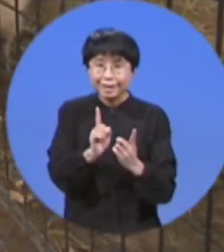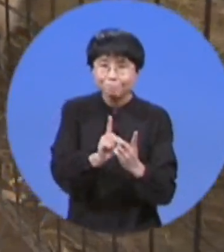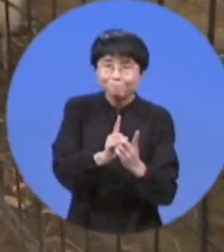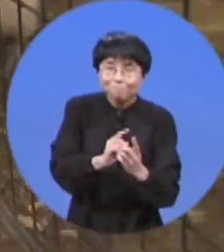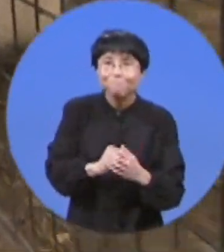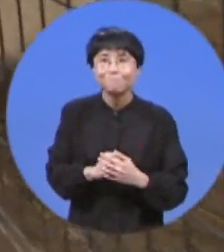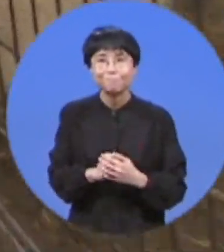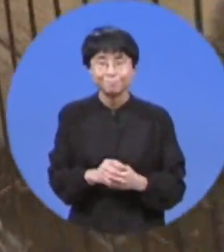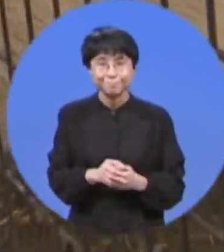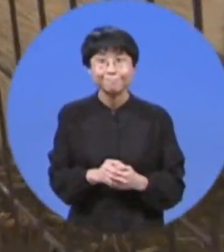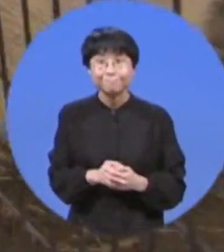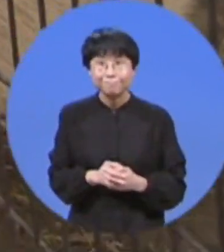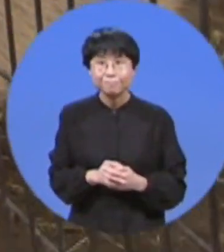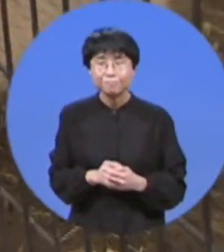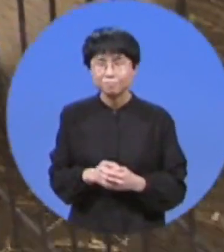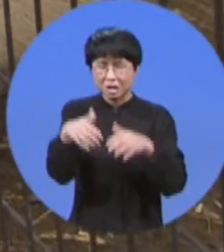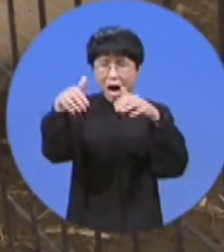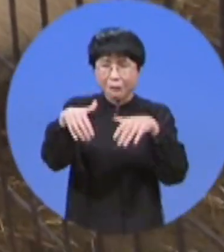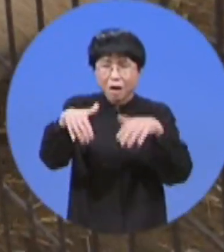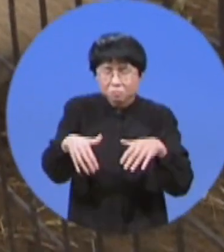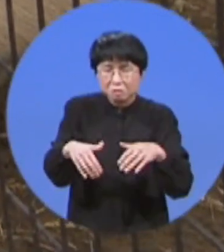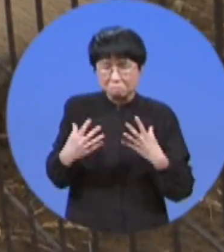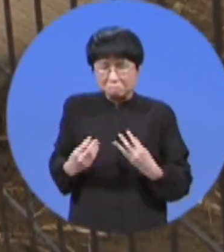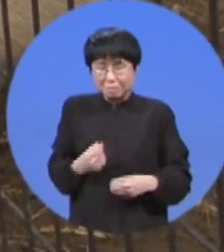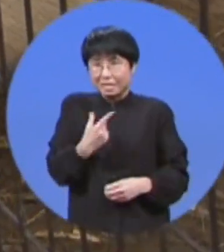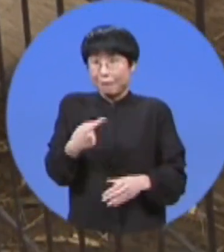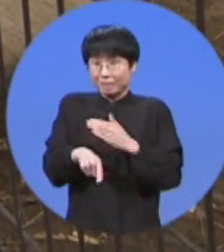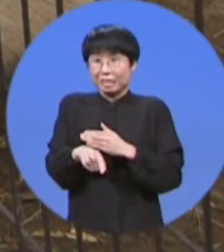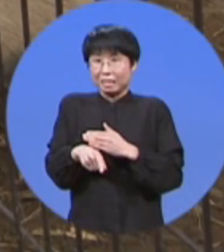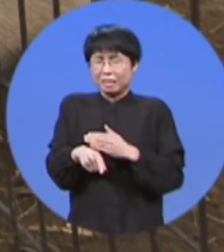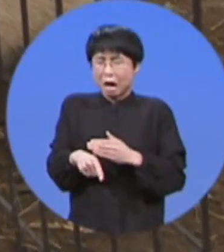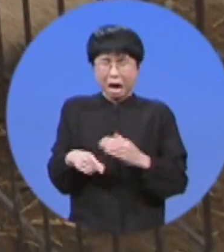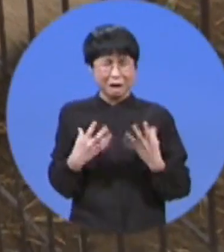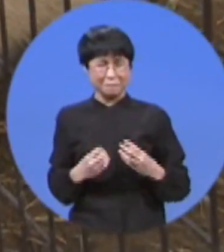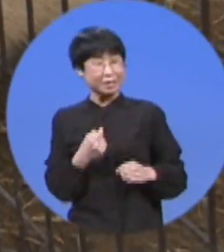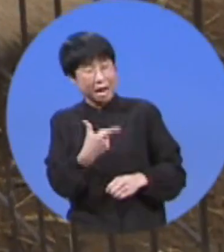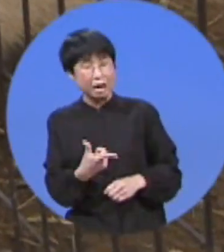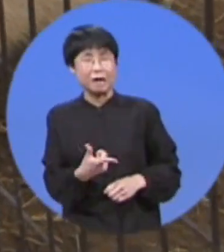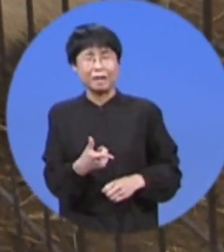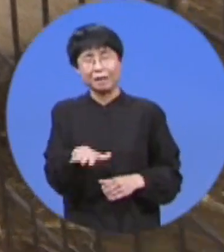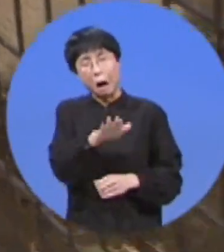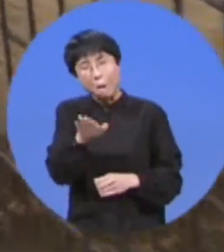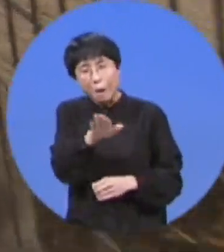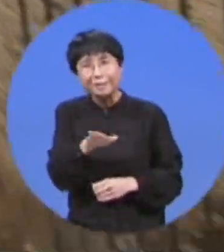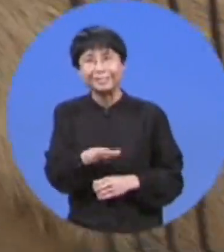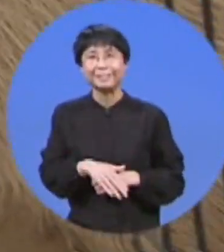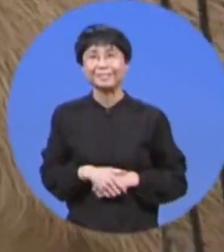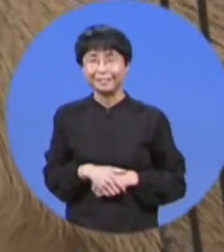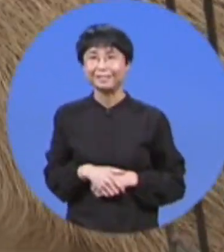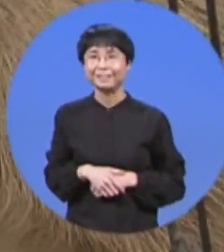い、 雨降ってるからあんまり濡れたくないみたいです。 雨濡れたくないんだ。かわいいね。